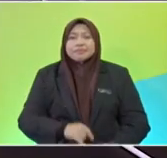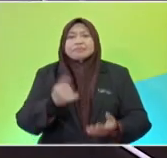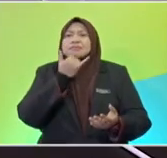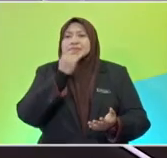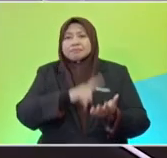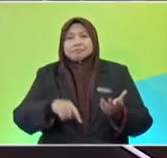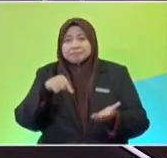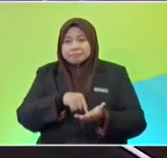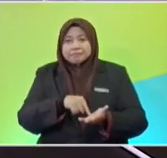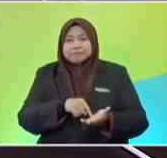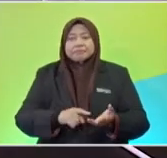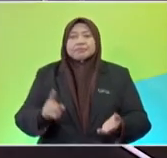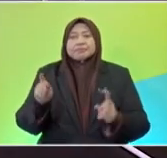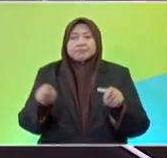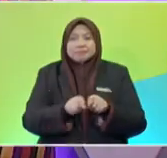kasih